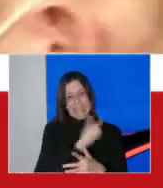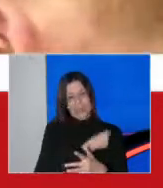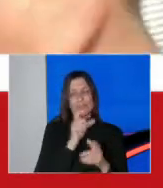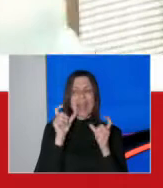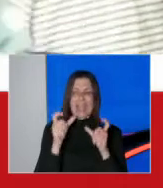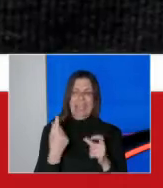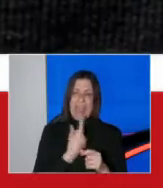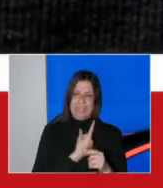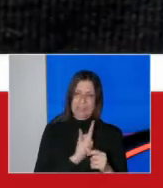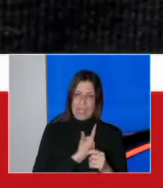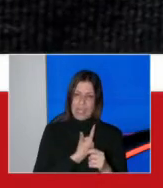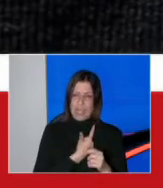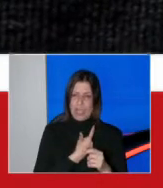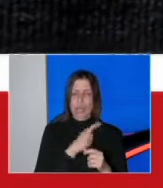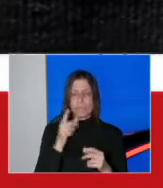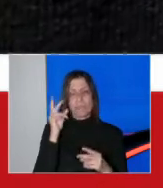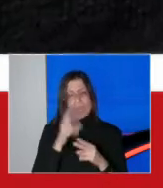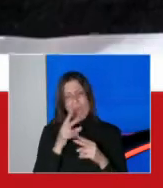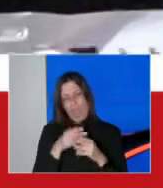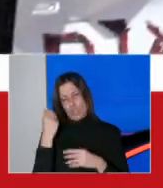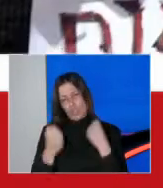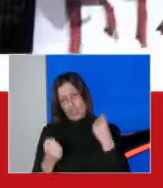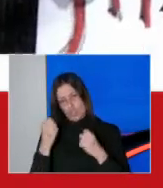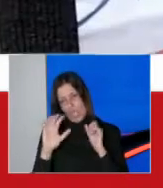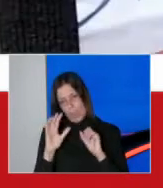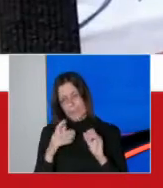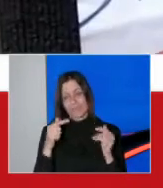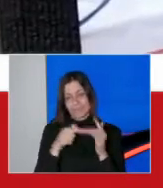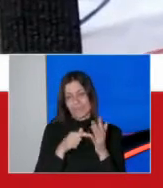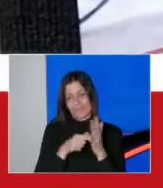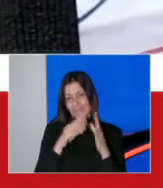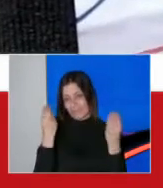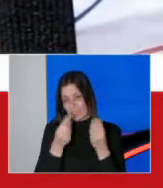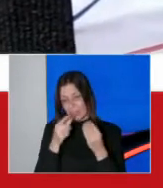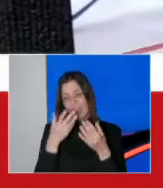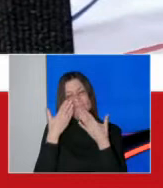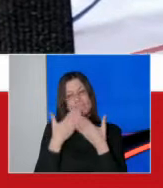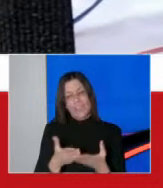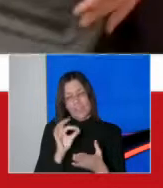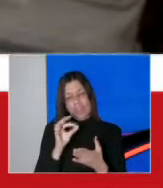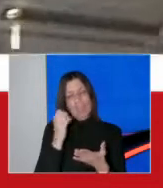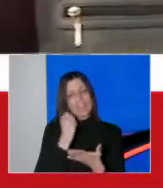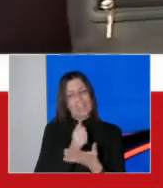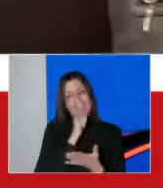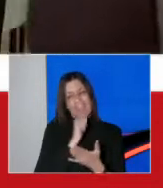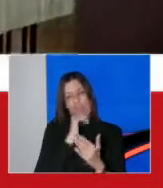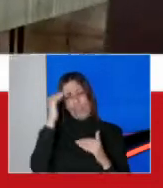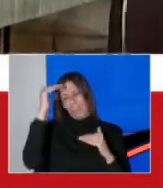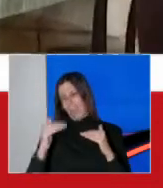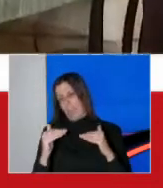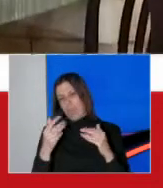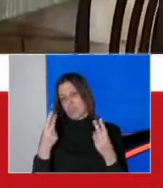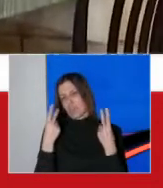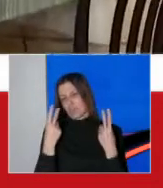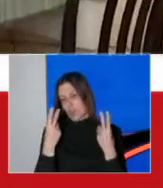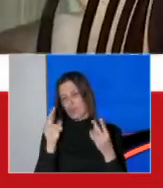על עצמך בפני מחלה קשה. מחלה קשה, נכון. לאור כל זאת, האפקטיביות של התו הירוק ירדה משמעותית.